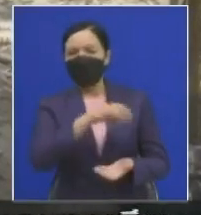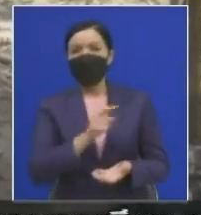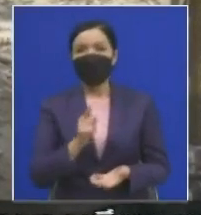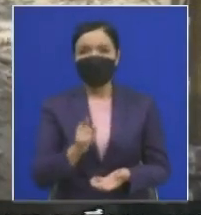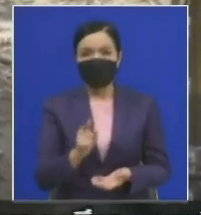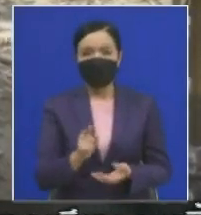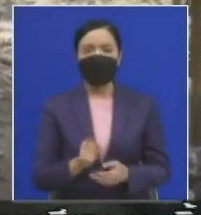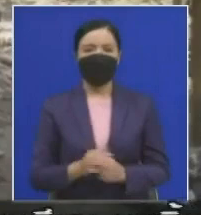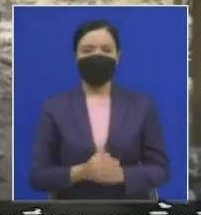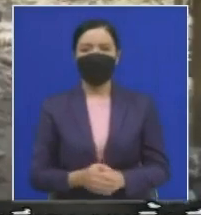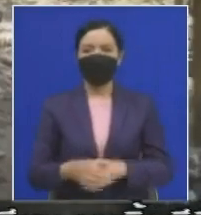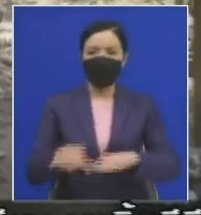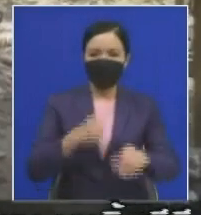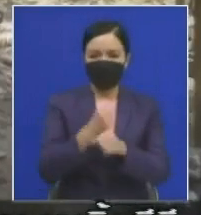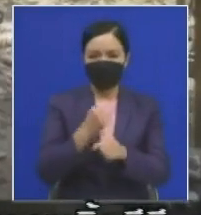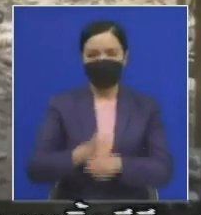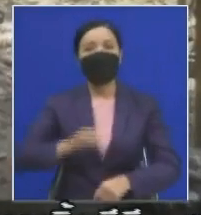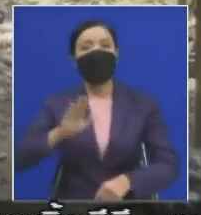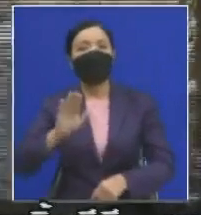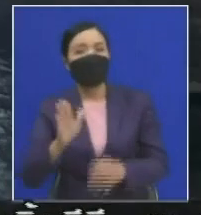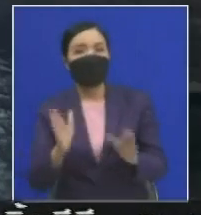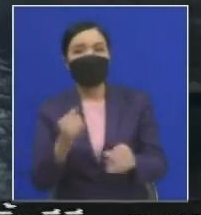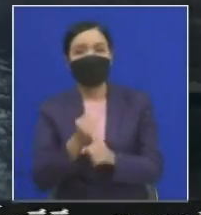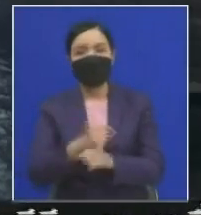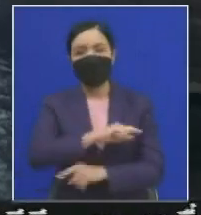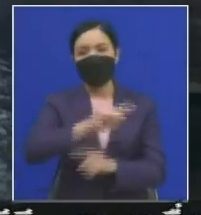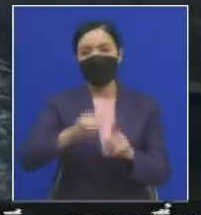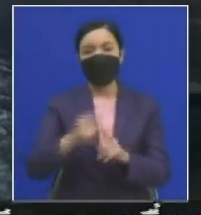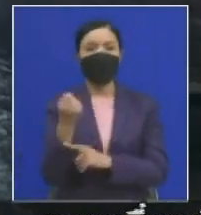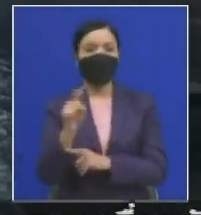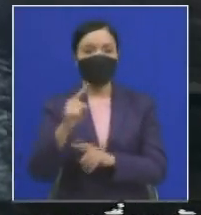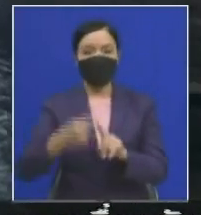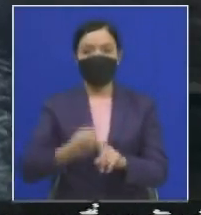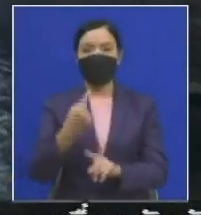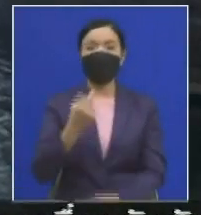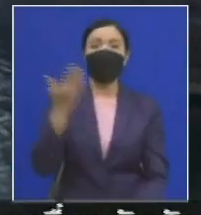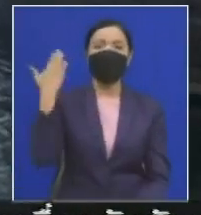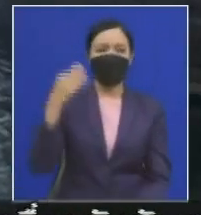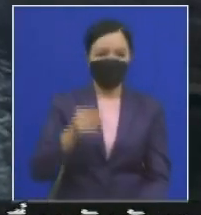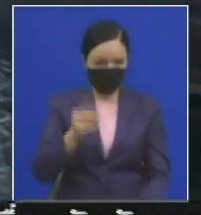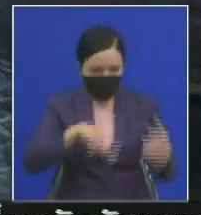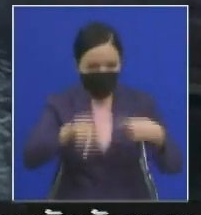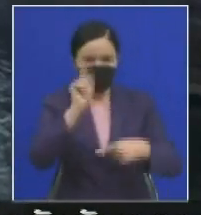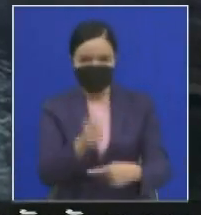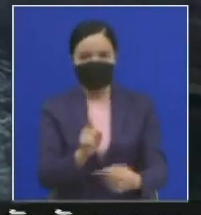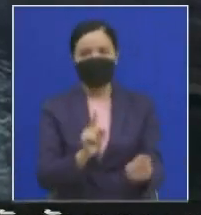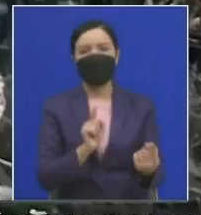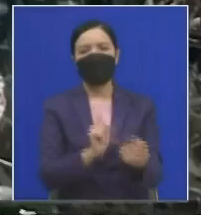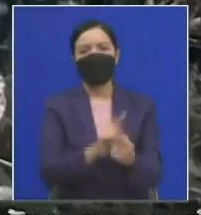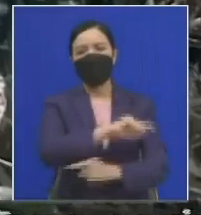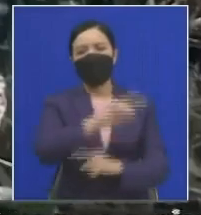าในระหวางการดำเนินการของเจ้หนาที่วัท 11 มกราคมวันทเป็นนี่ก็ 1 มกราคม